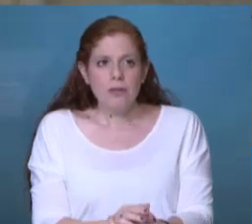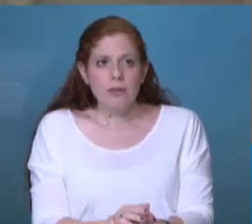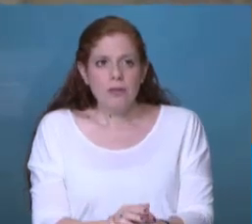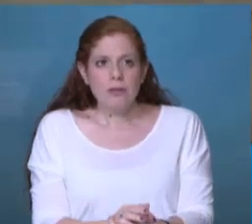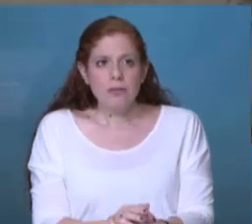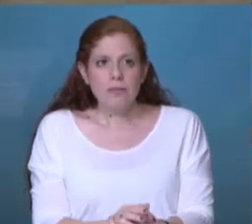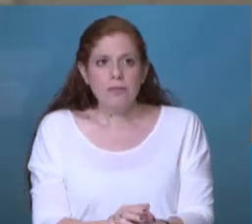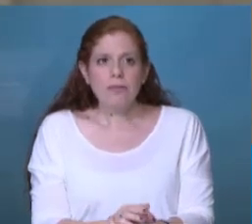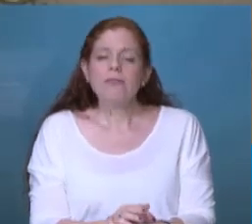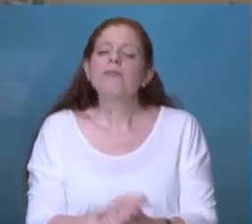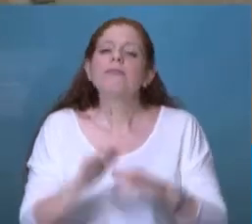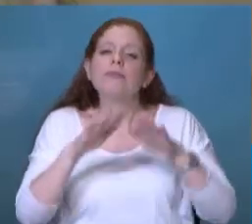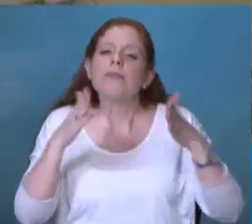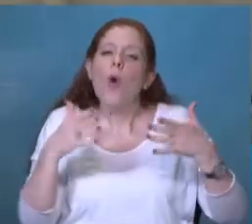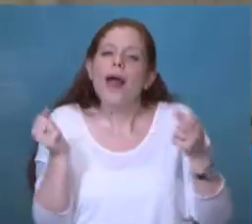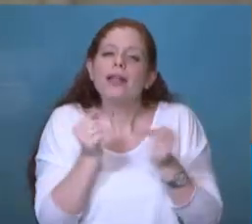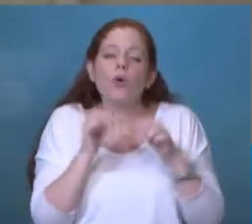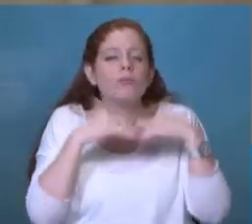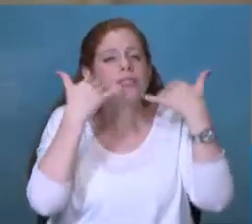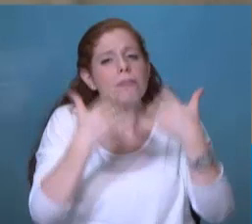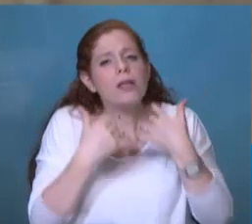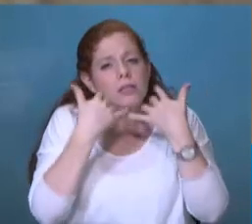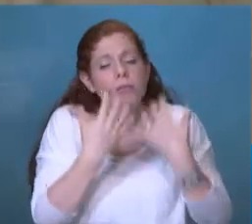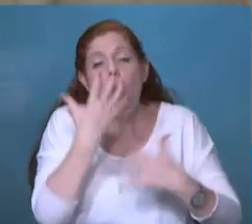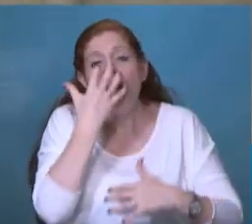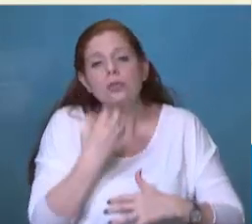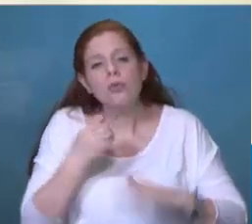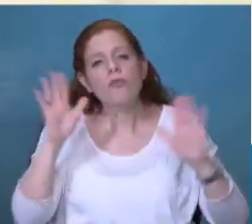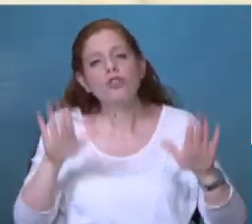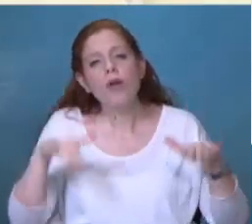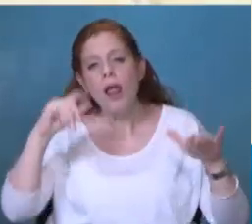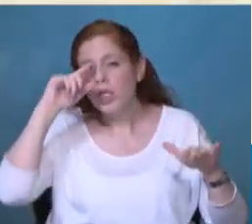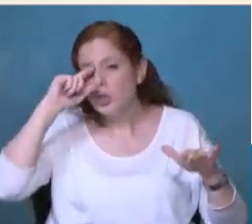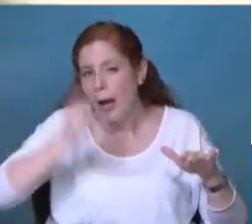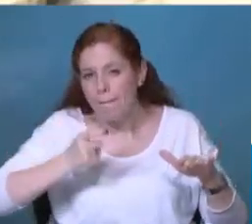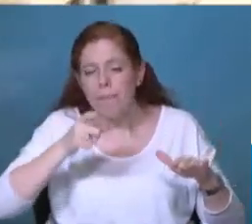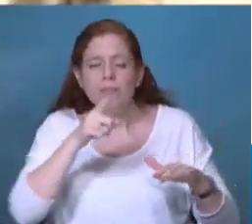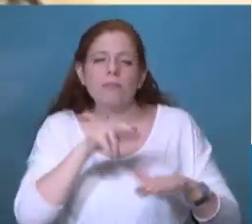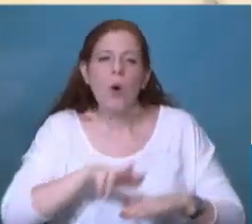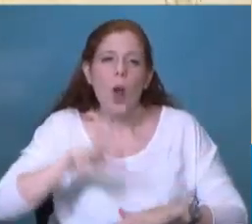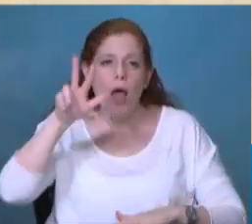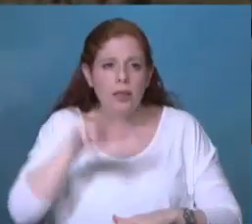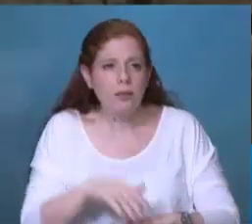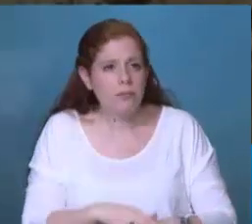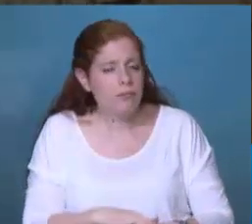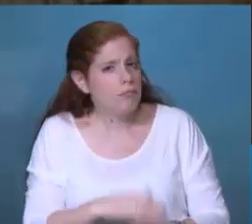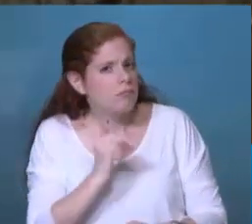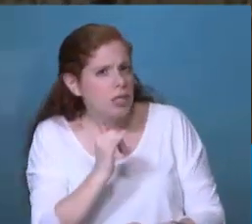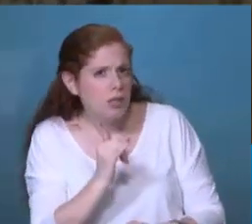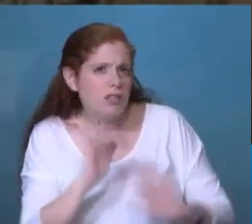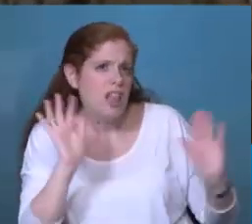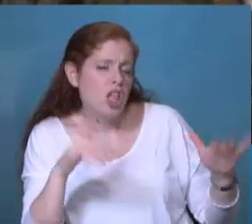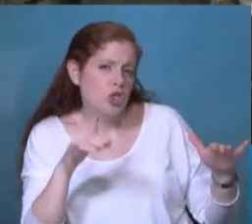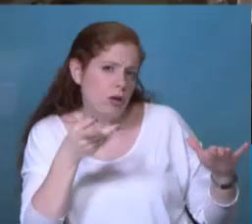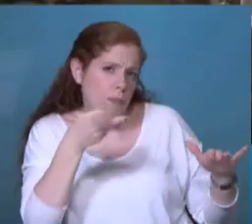מחולת הקירור בשמורת גמלה מספרת את סיפורם העצוב של הנשרים בגולן. מה זה? זה נשר שמת. יכול